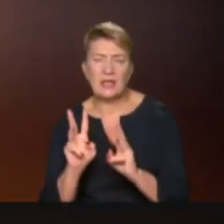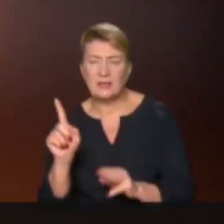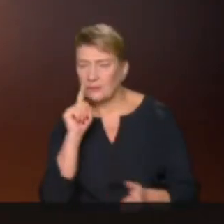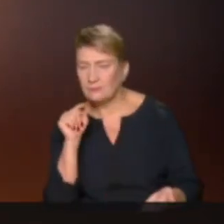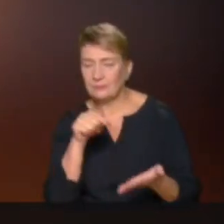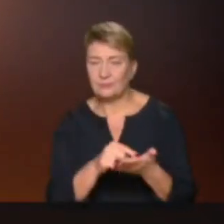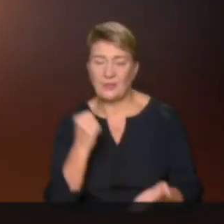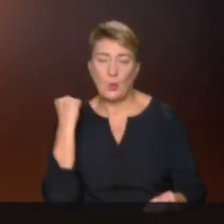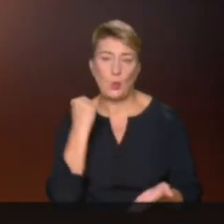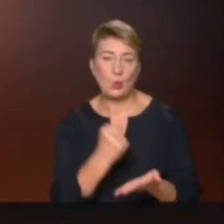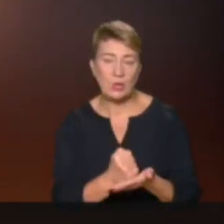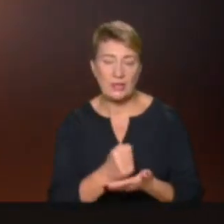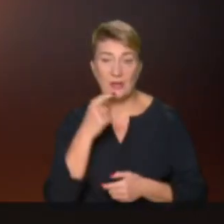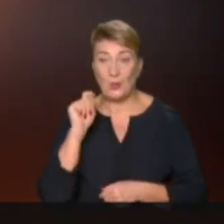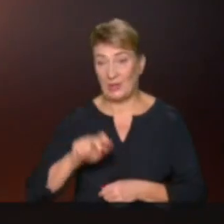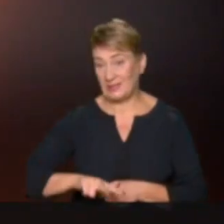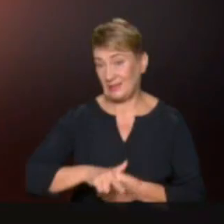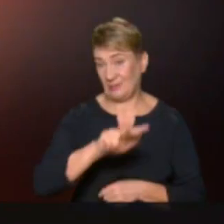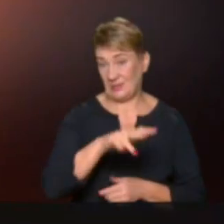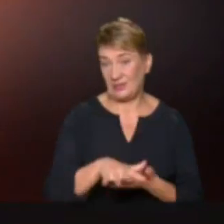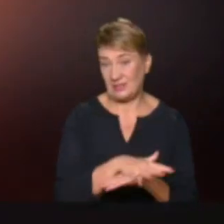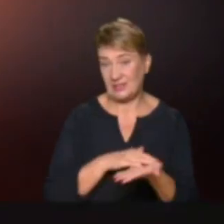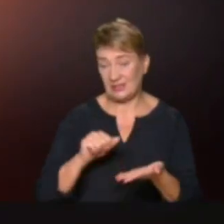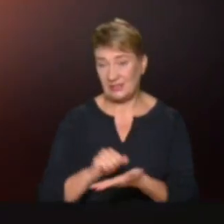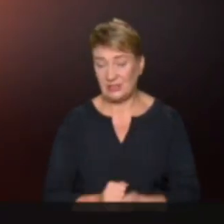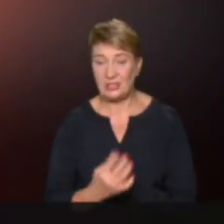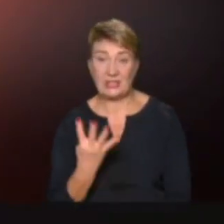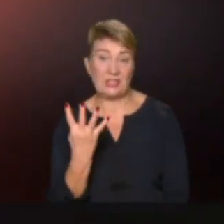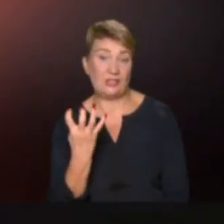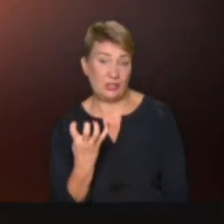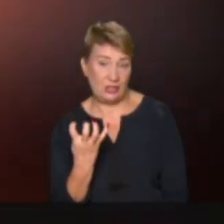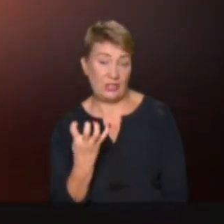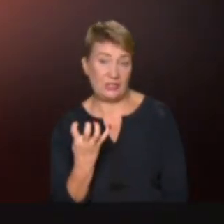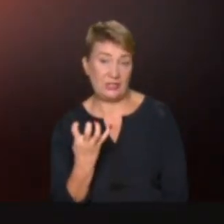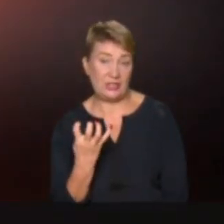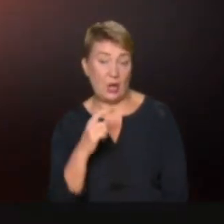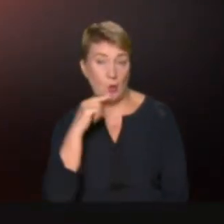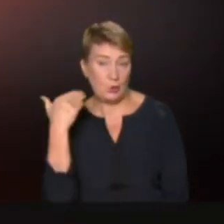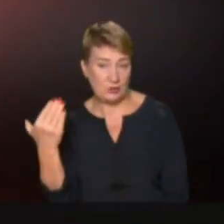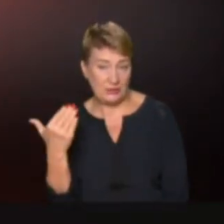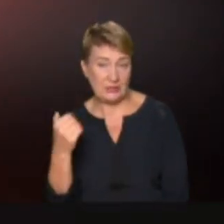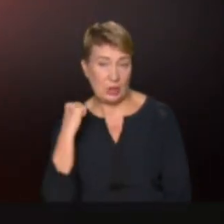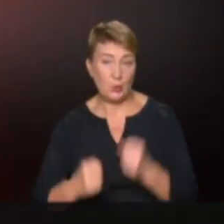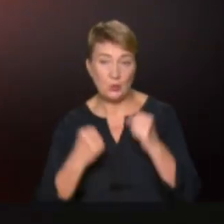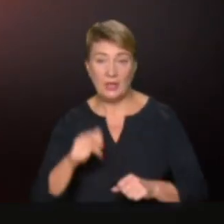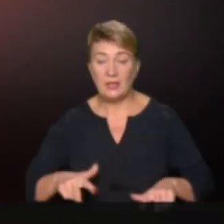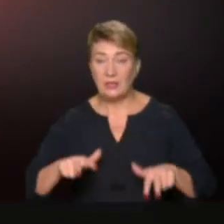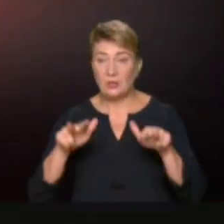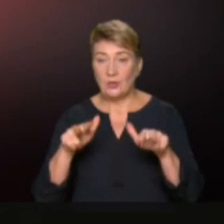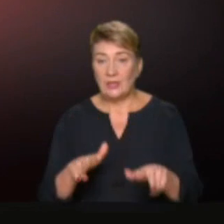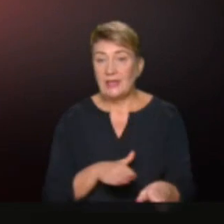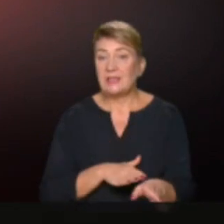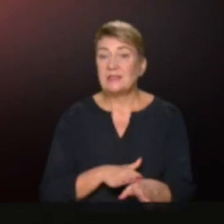ударні українські безпілотники і знищили 400 російських ударних дронів. І за даними Генштабу, а також здійснила ударна